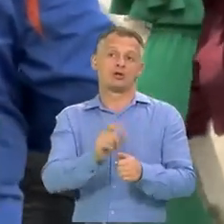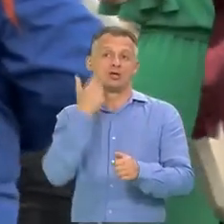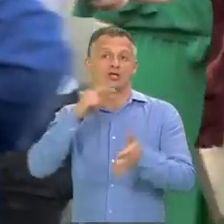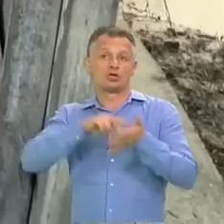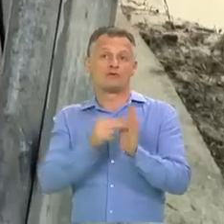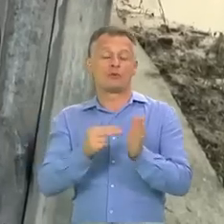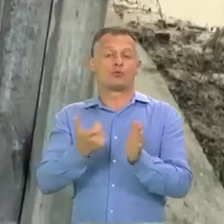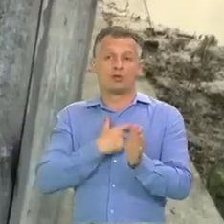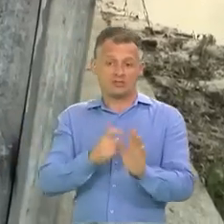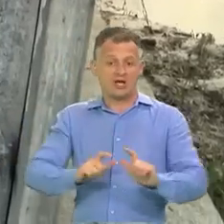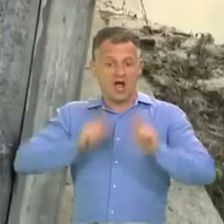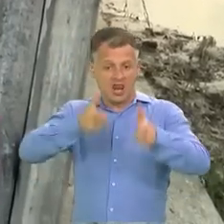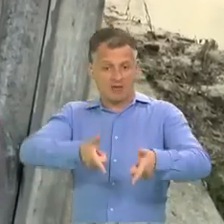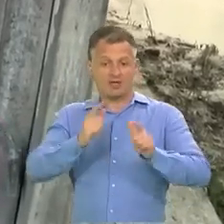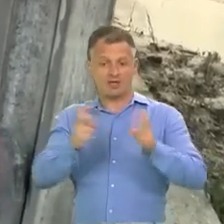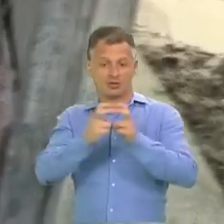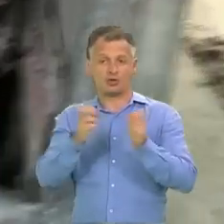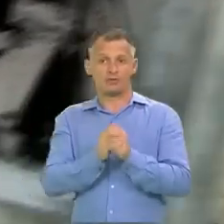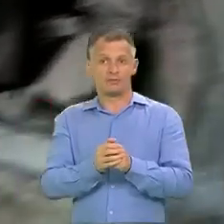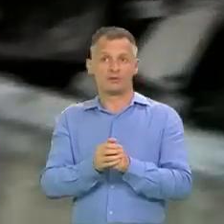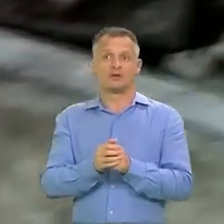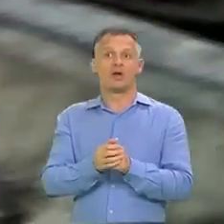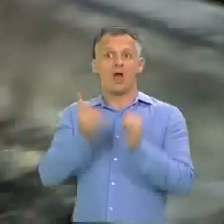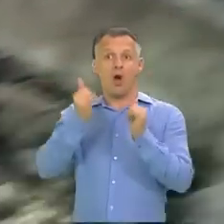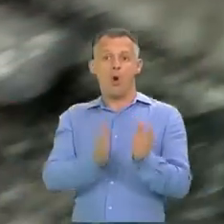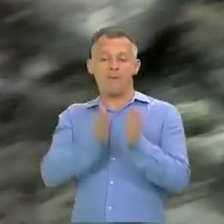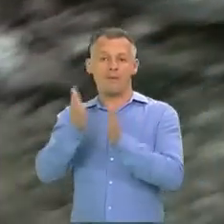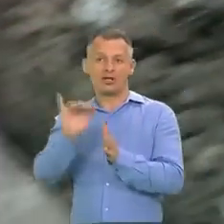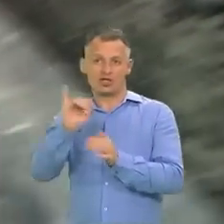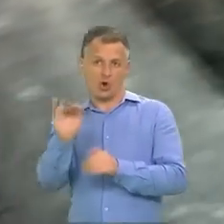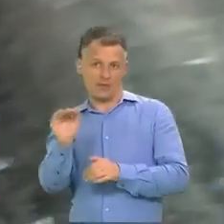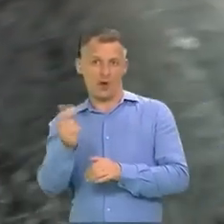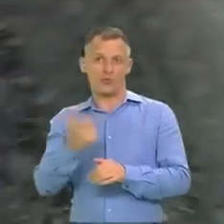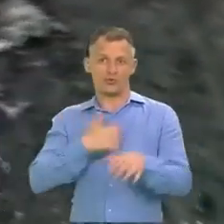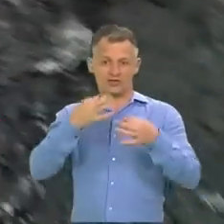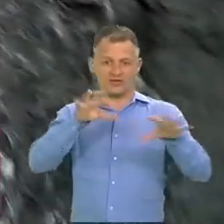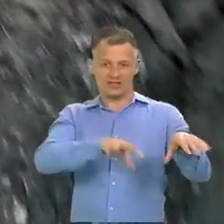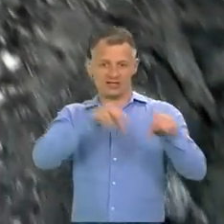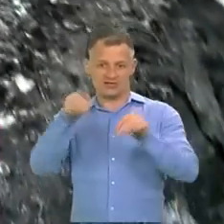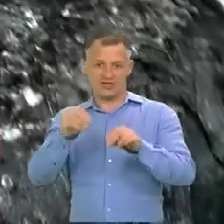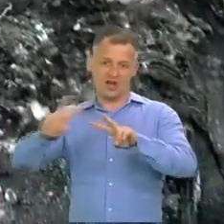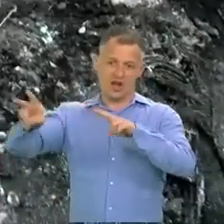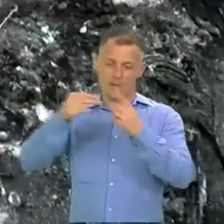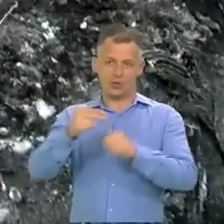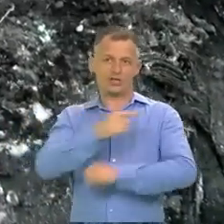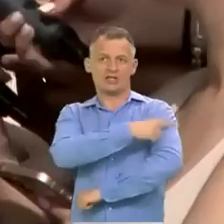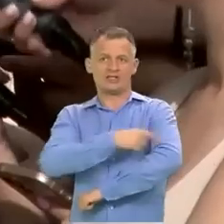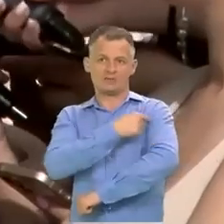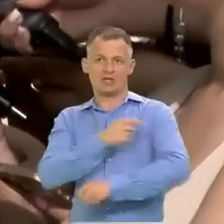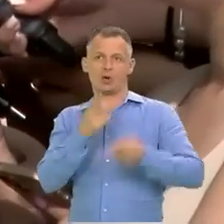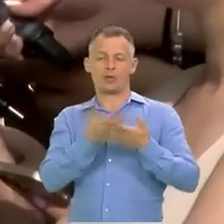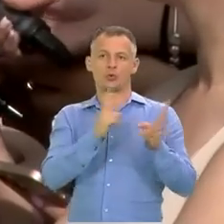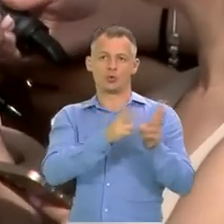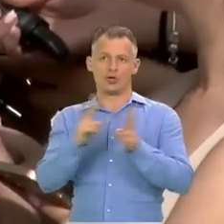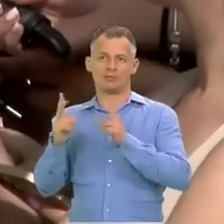putem alimenta. Deoarece spitalul are curent de la generatoare, o parte dintre cei mici au putut fi transferați înapoi în centrul de recuperare. Discutăm